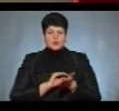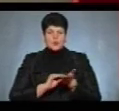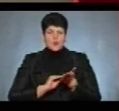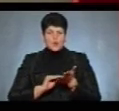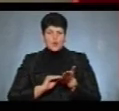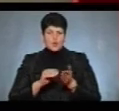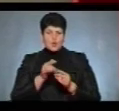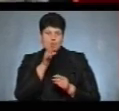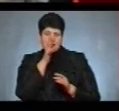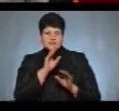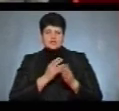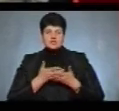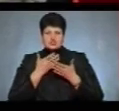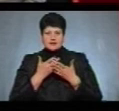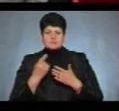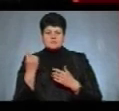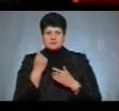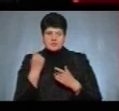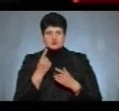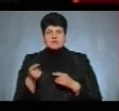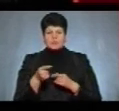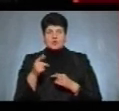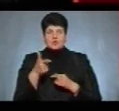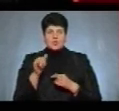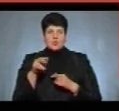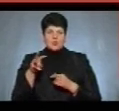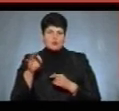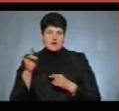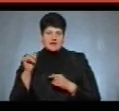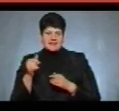письменників Тернопільщини під час першої тернопільської гуморини «Від вуха до вуха».